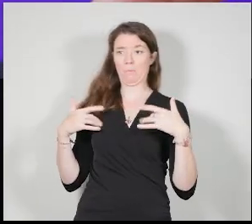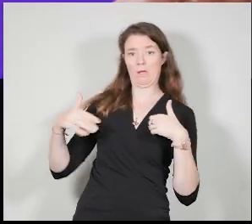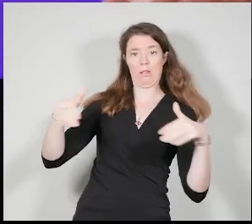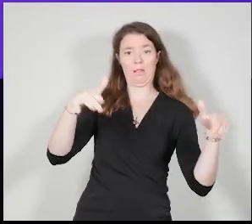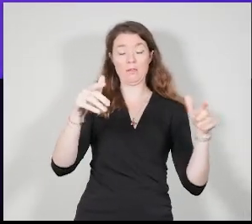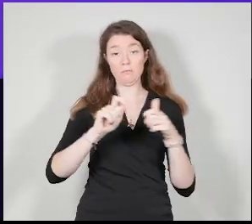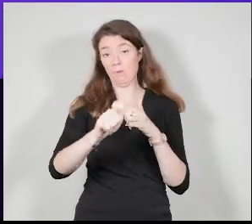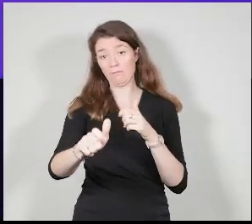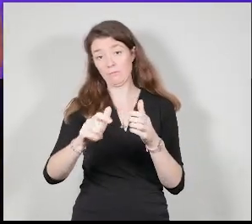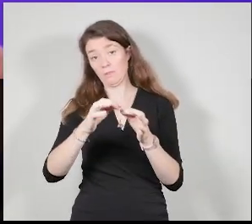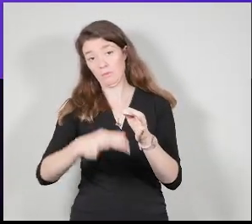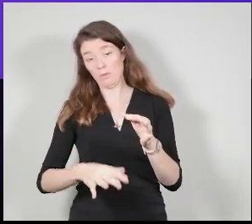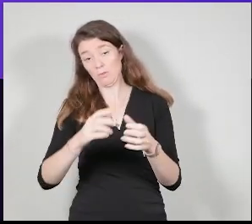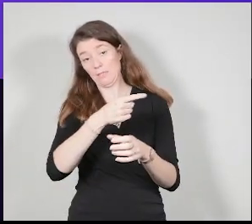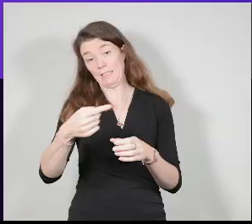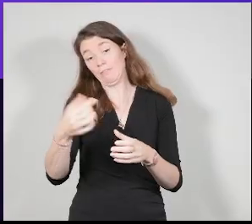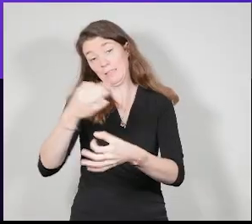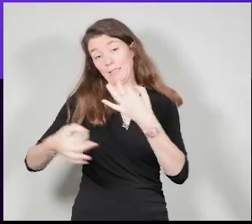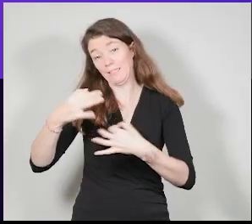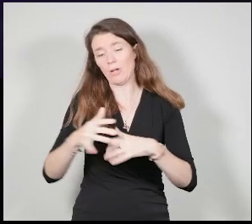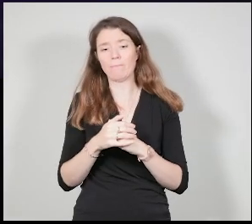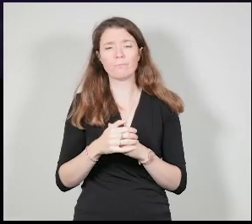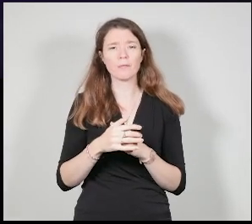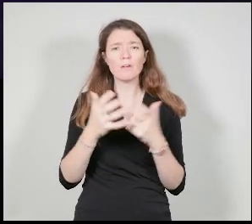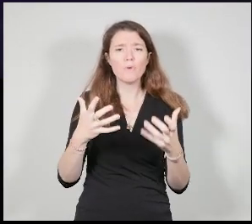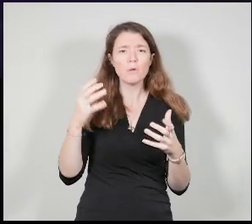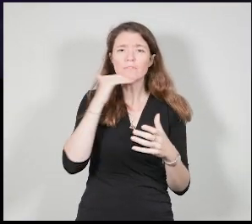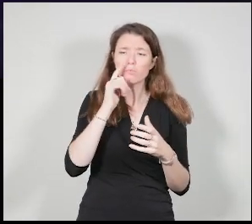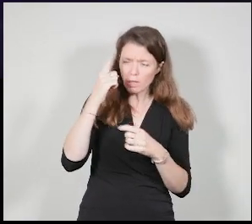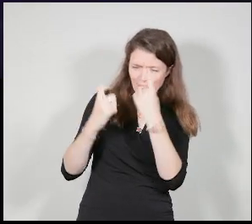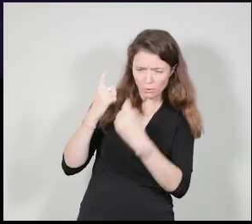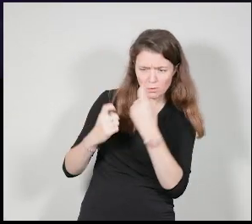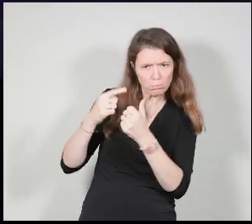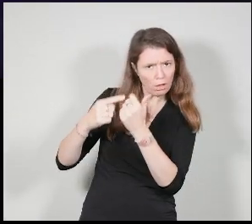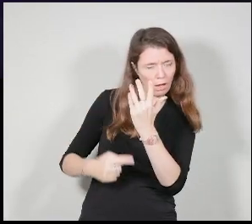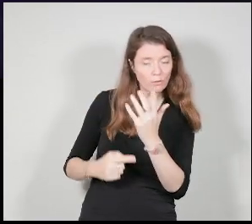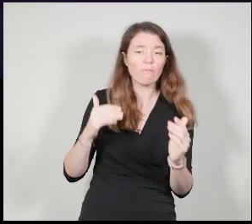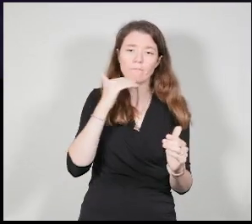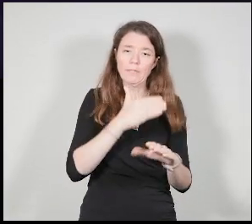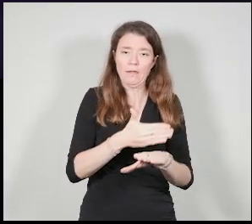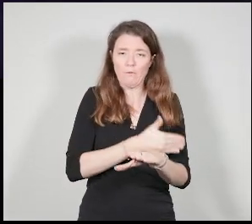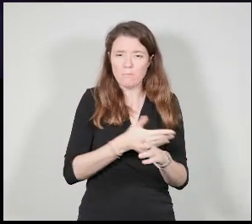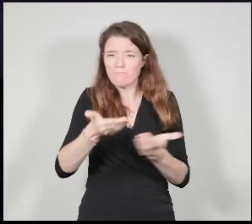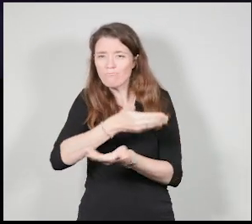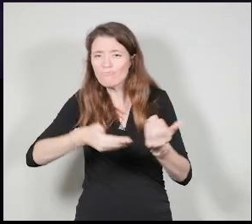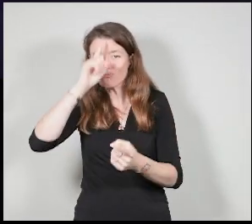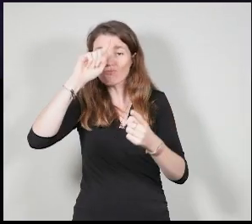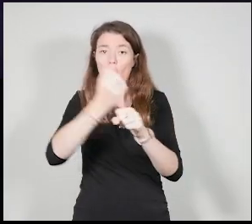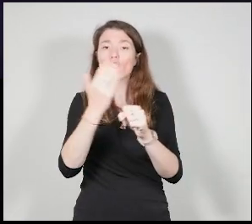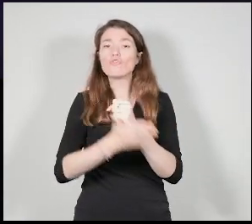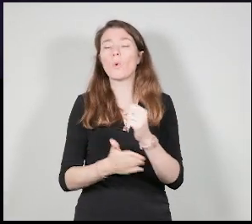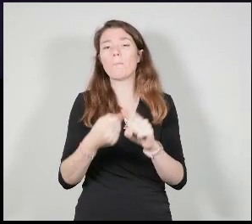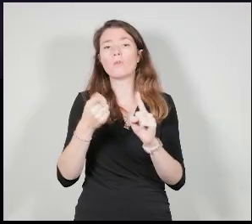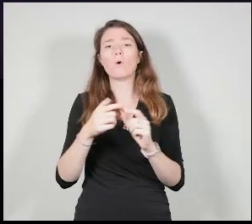des effets de bord que vous situez. Je voudrais qu'on prenne quelques points rapidement parce qu'il y a pas mal de questions qui arrivent. Un enjeu clé, on aura une table